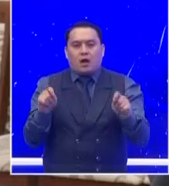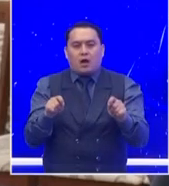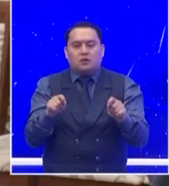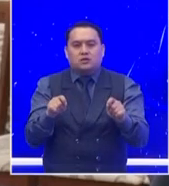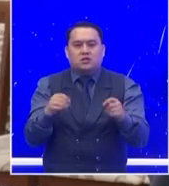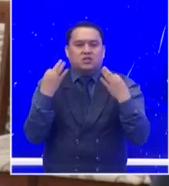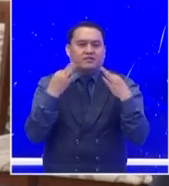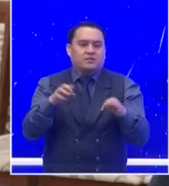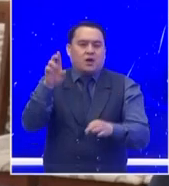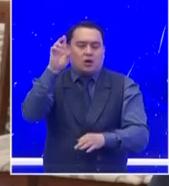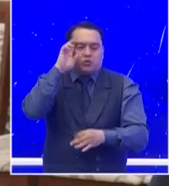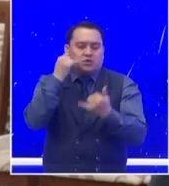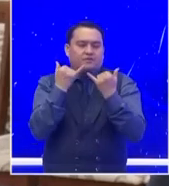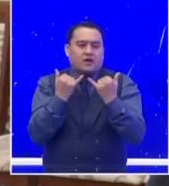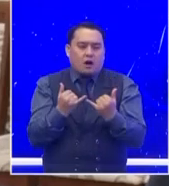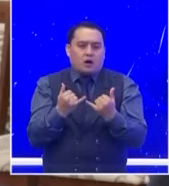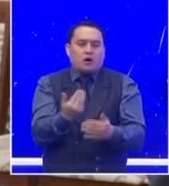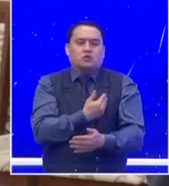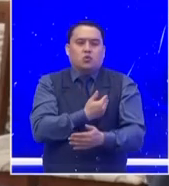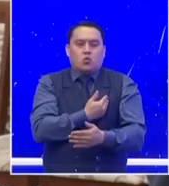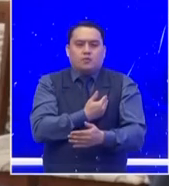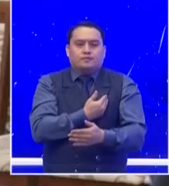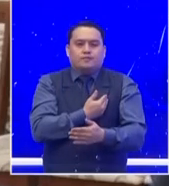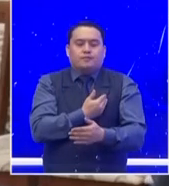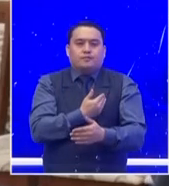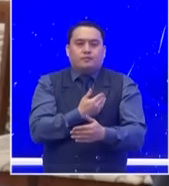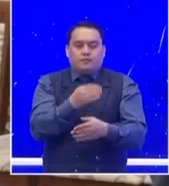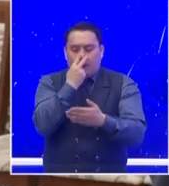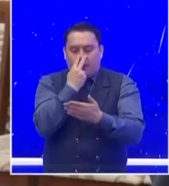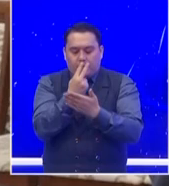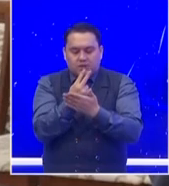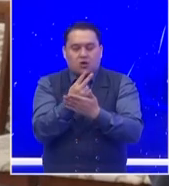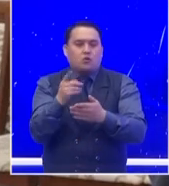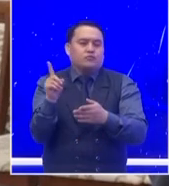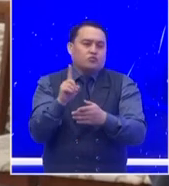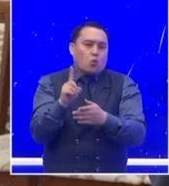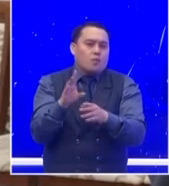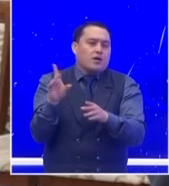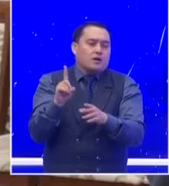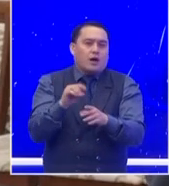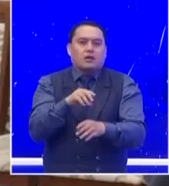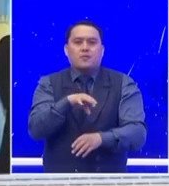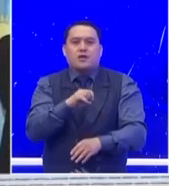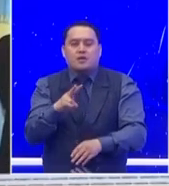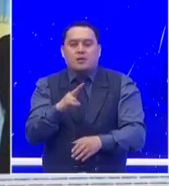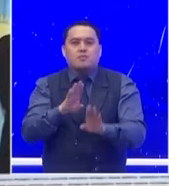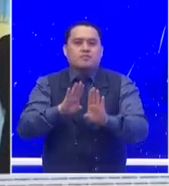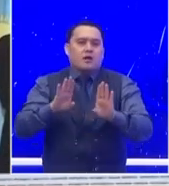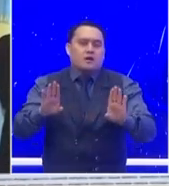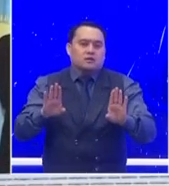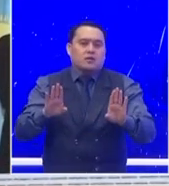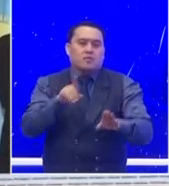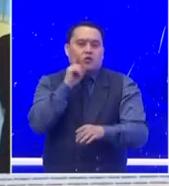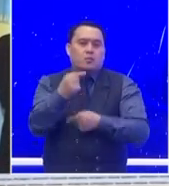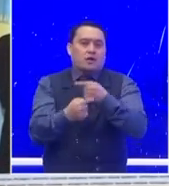независимого государства. Сегодня мы хотели отметить старания детей, провести им экскурсию по музею «Атамекен», показать ориентиры